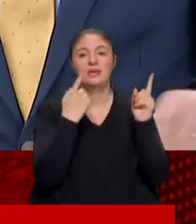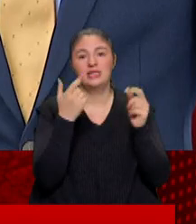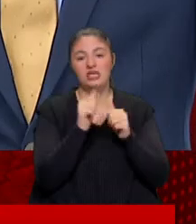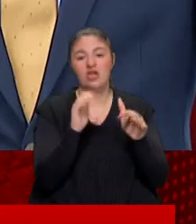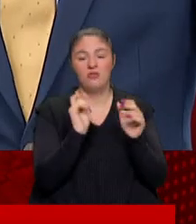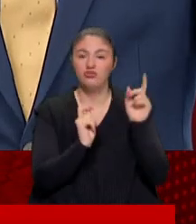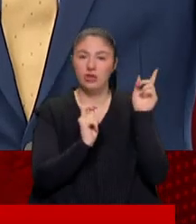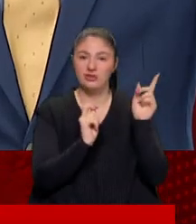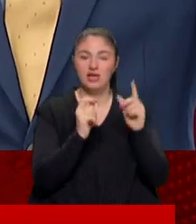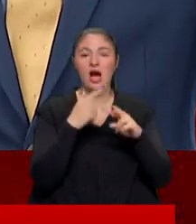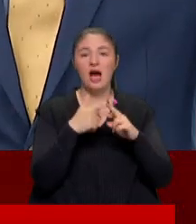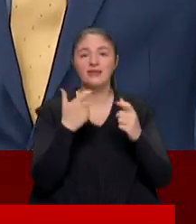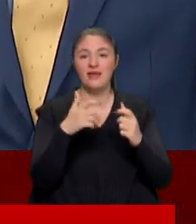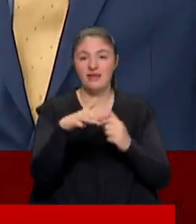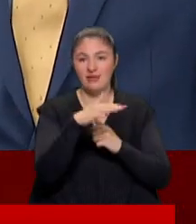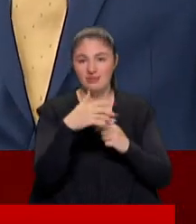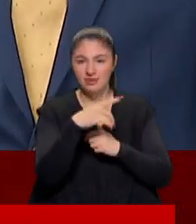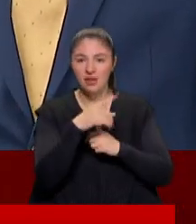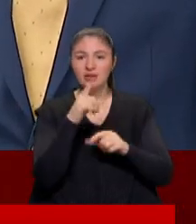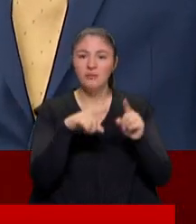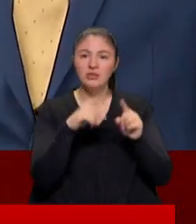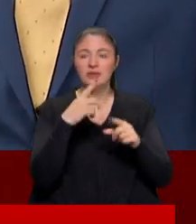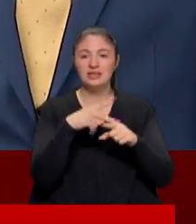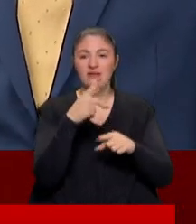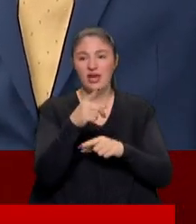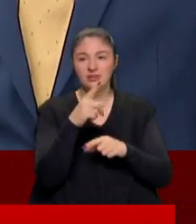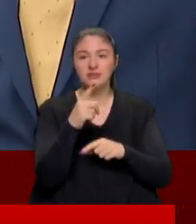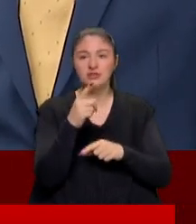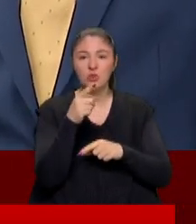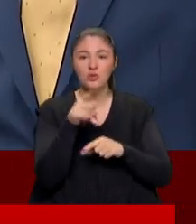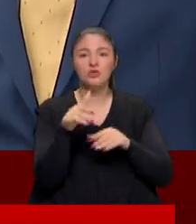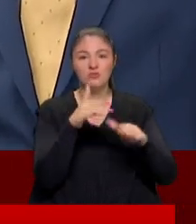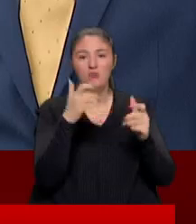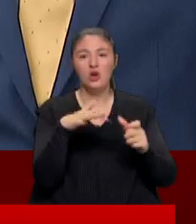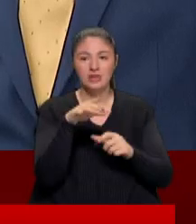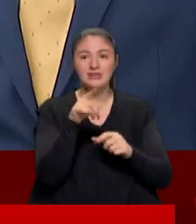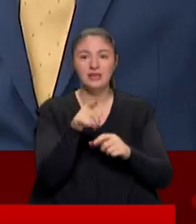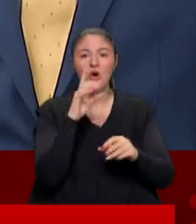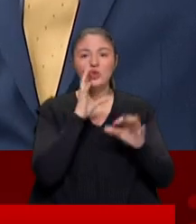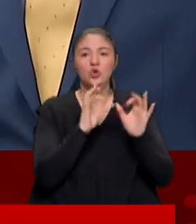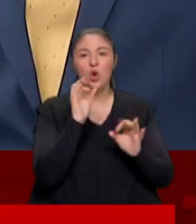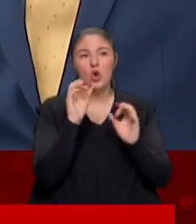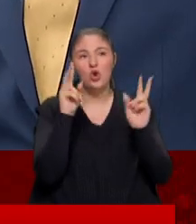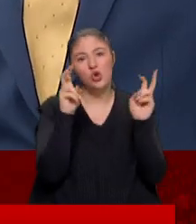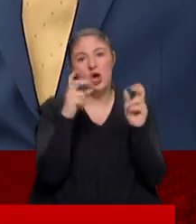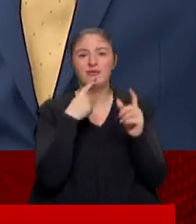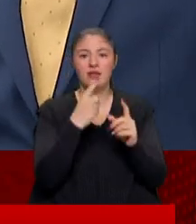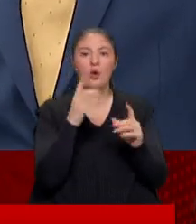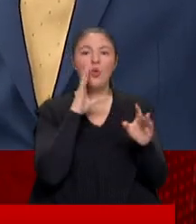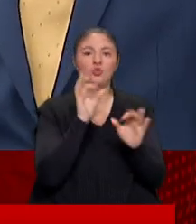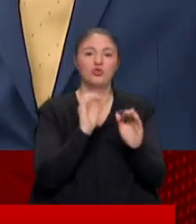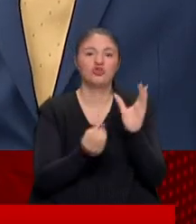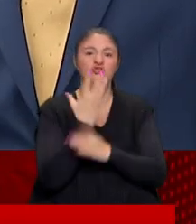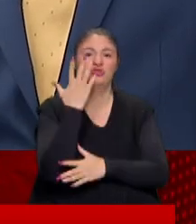yayın gerçekleştireceğiz. Antakya'dan bir yayın gerçekleştireceğiz. Zaman zaman Zafer işte bu deprem bölgesinde de kontrollü yıkım denilerek kontrolsüz